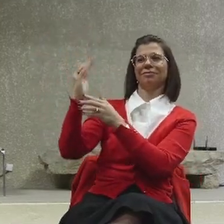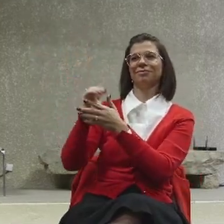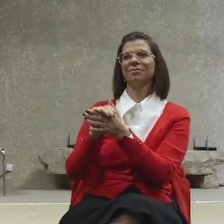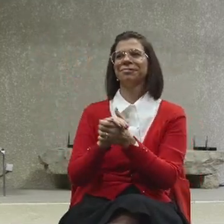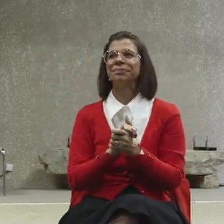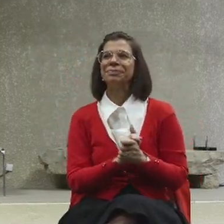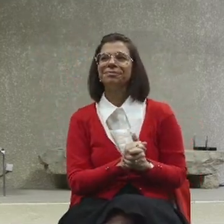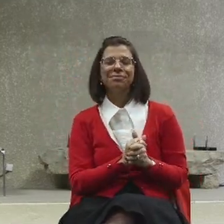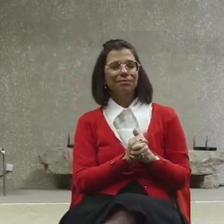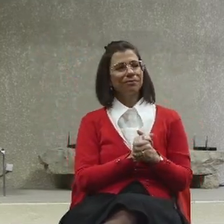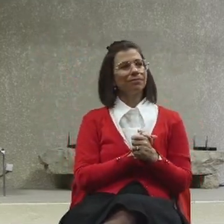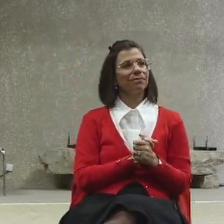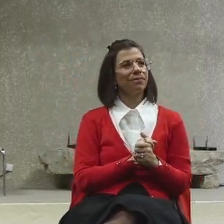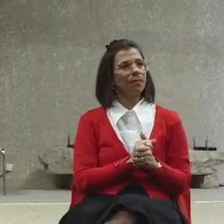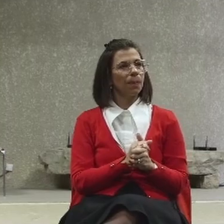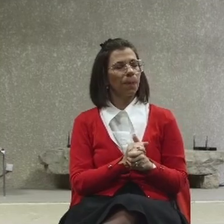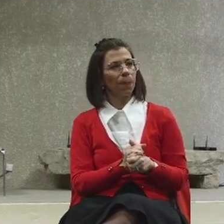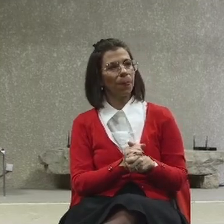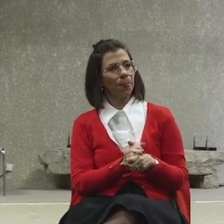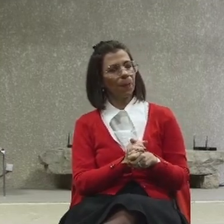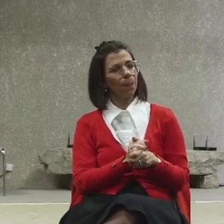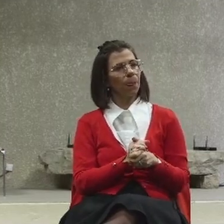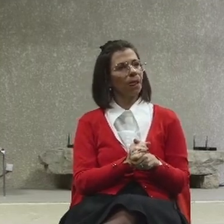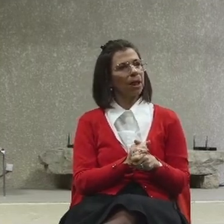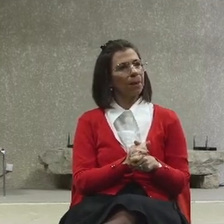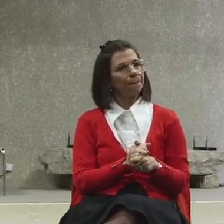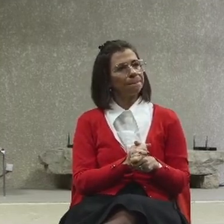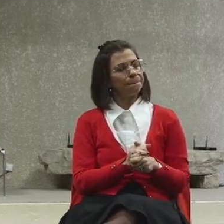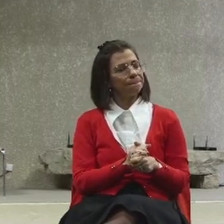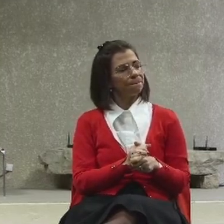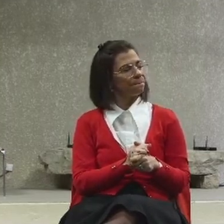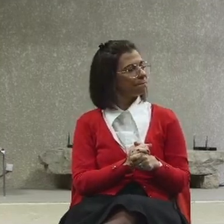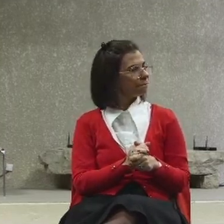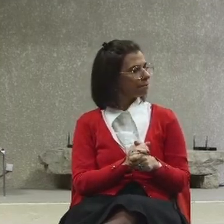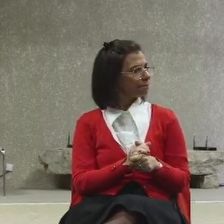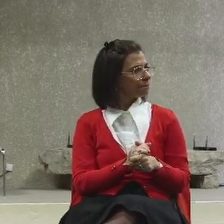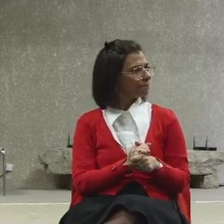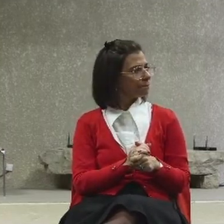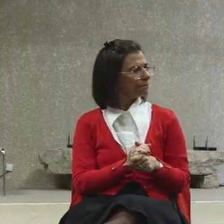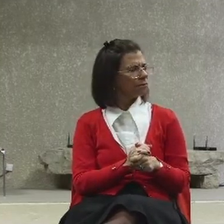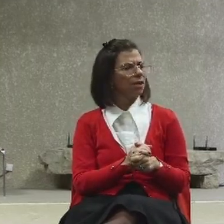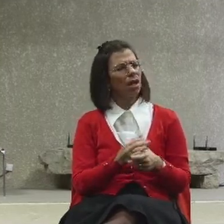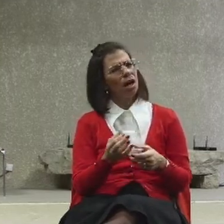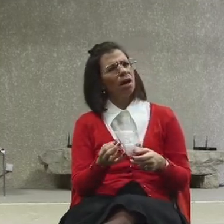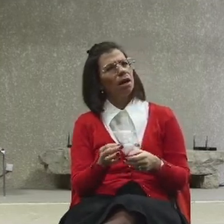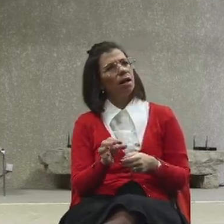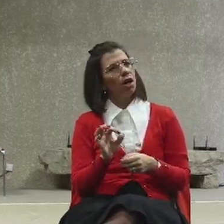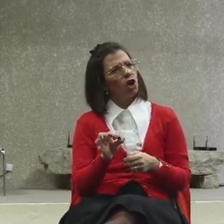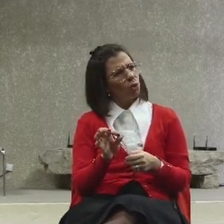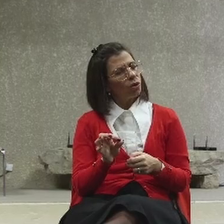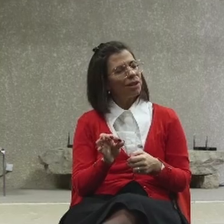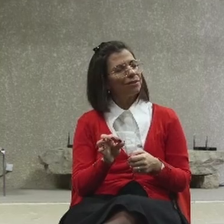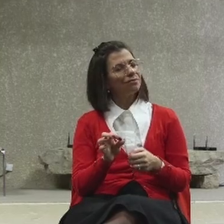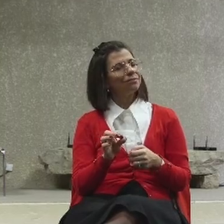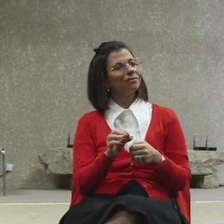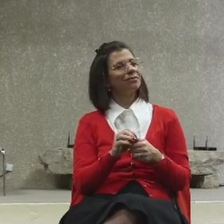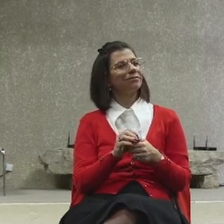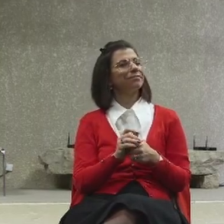nous. 1 Pierre 4, 16 dit, si vous êtes outragés pour le nom de Jésus, vous êtes